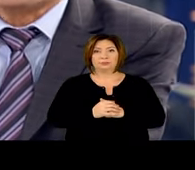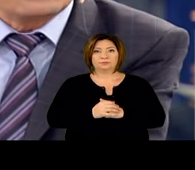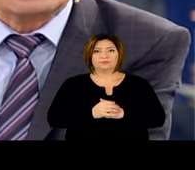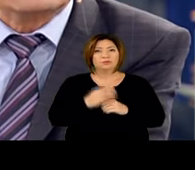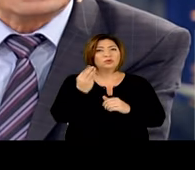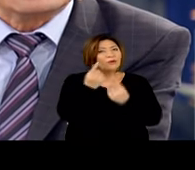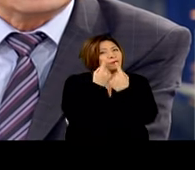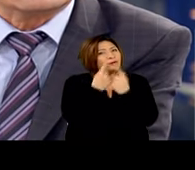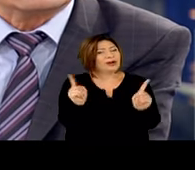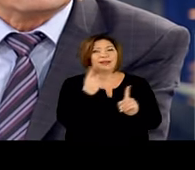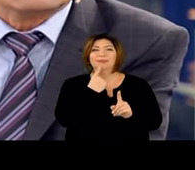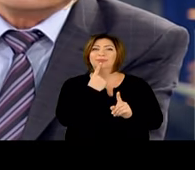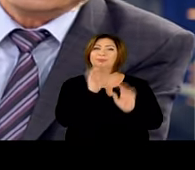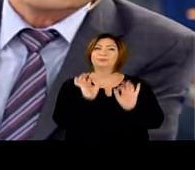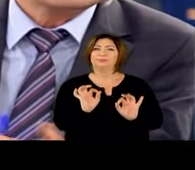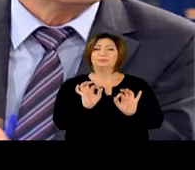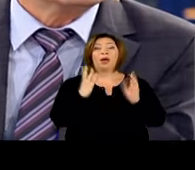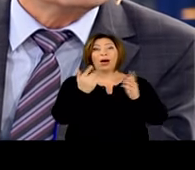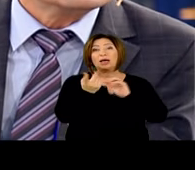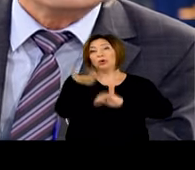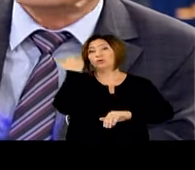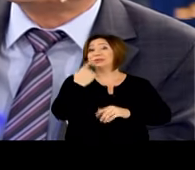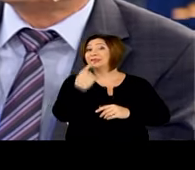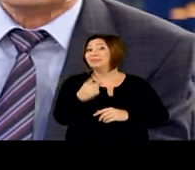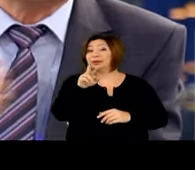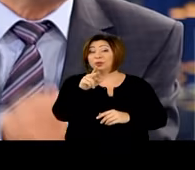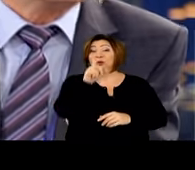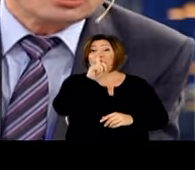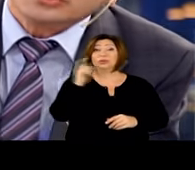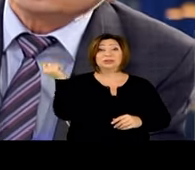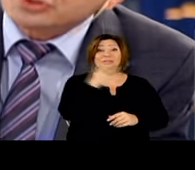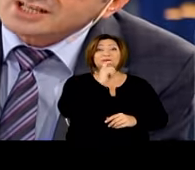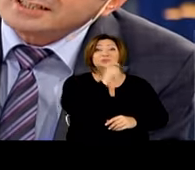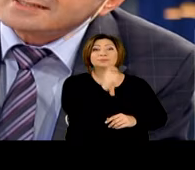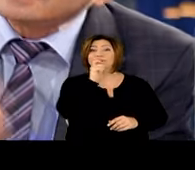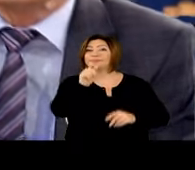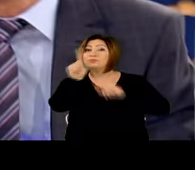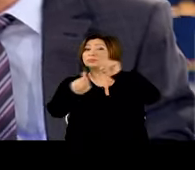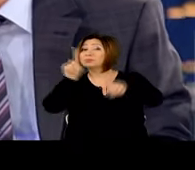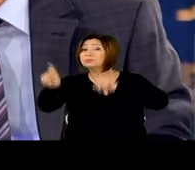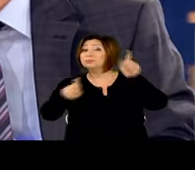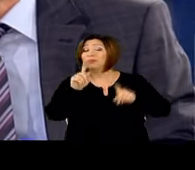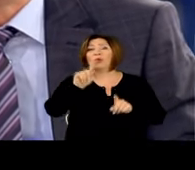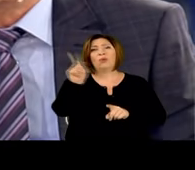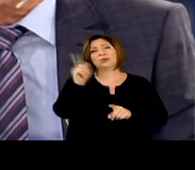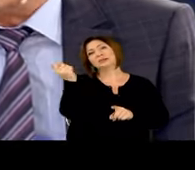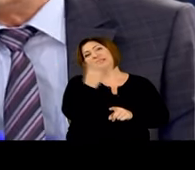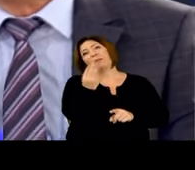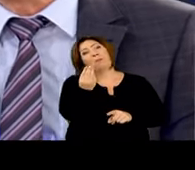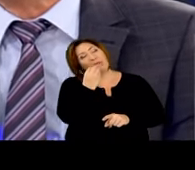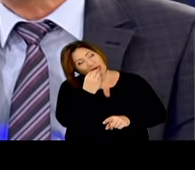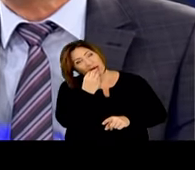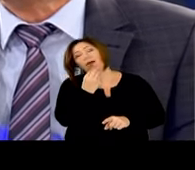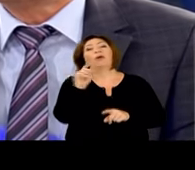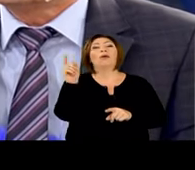Yani çok farklı bir lezzet. Ama az önce dediğimiz gibi 100 kişiye mikrofon tutsanız 10 kişi